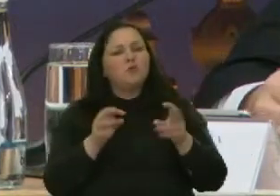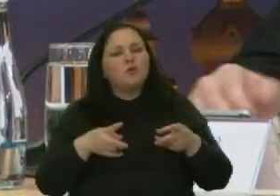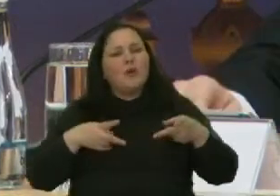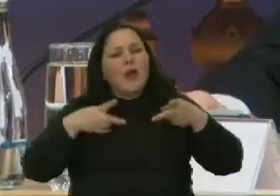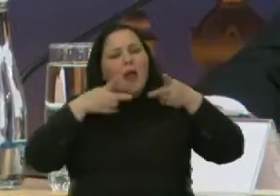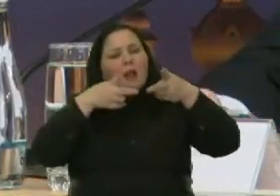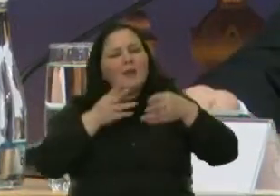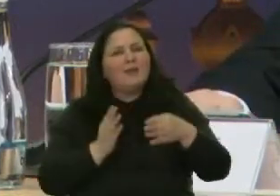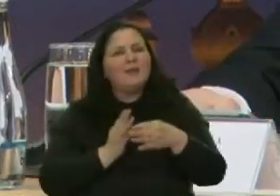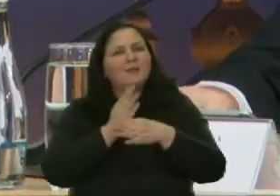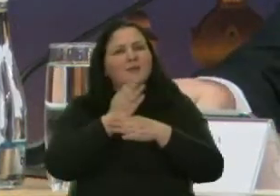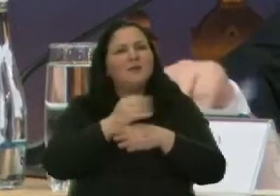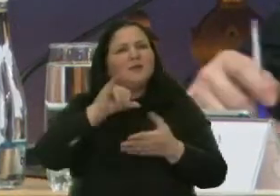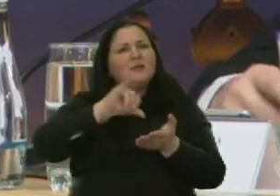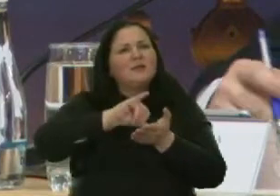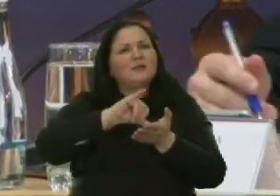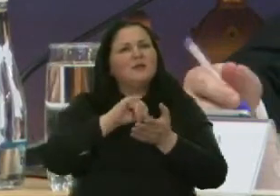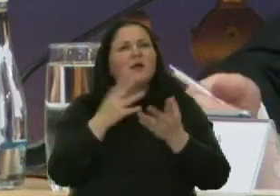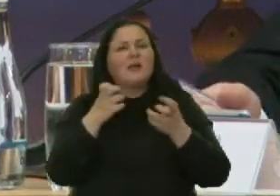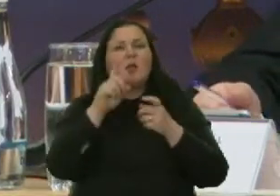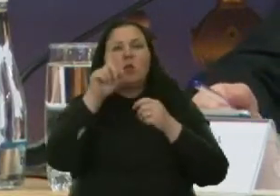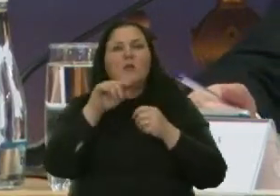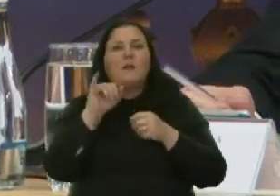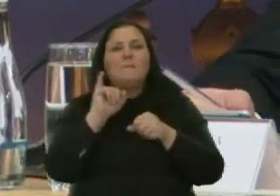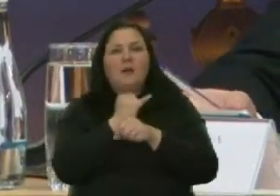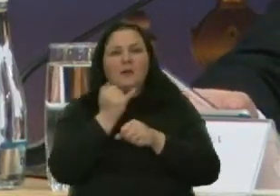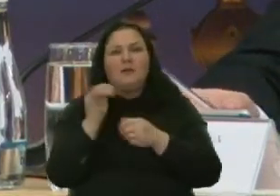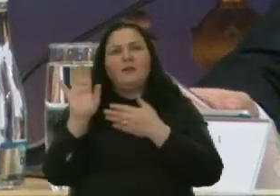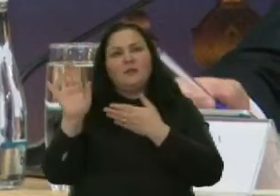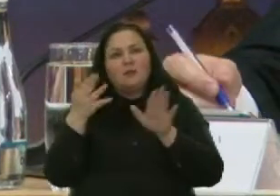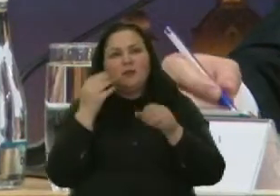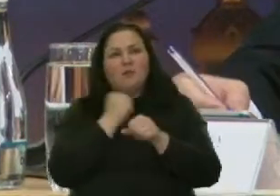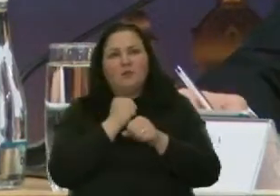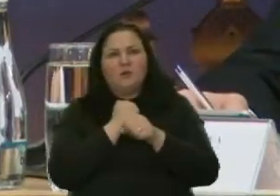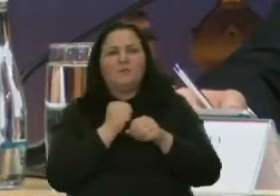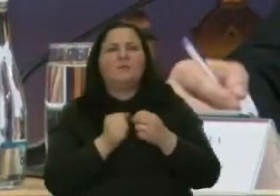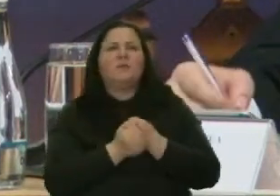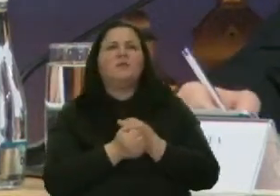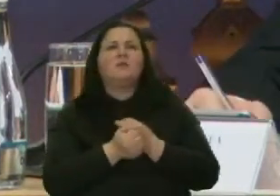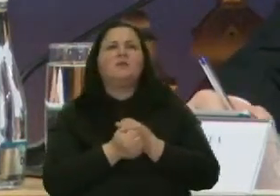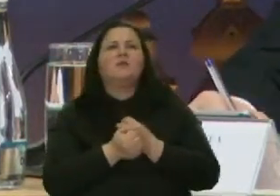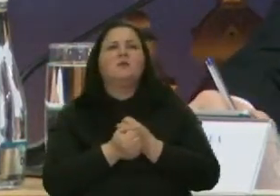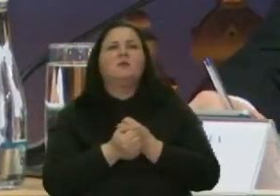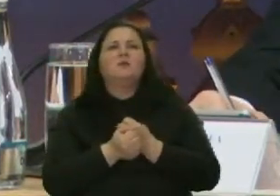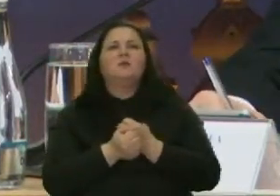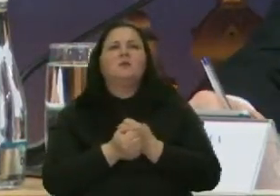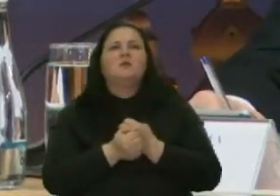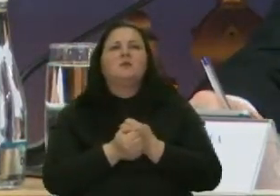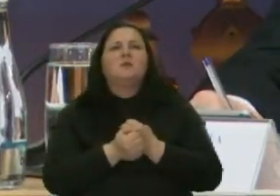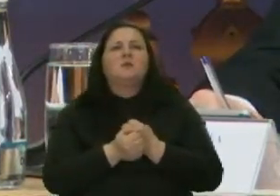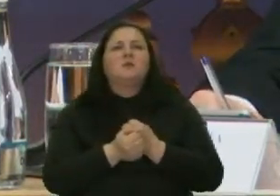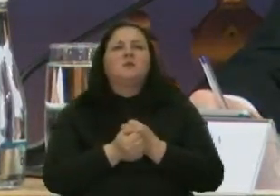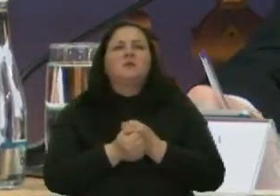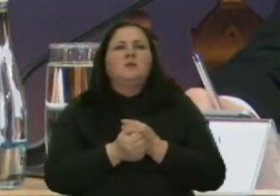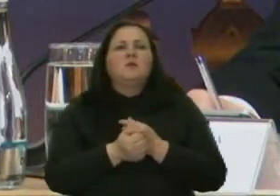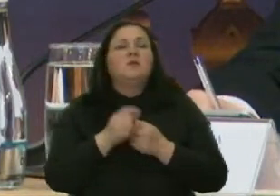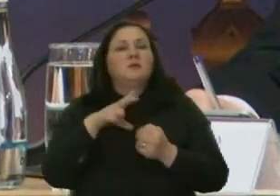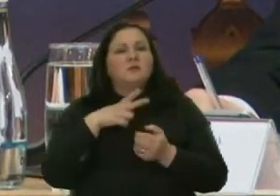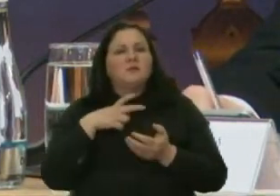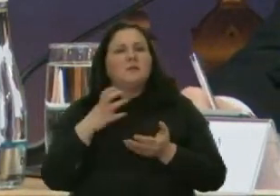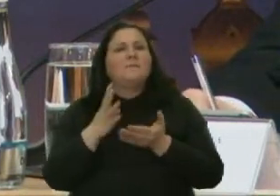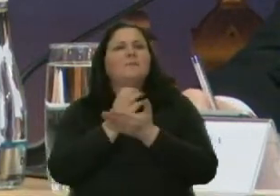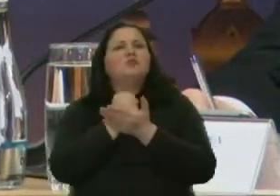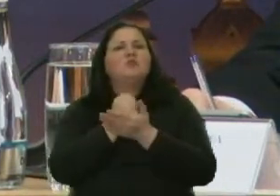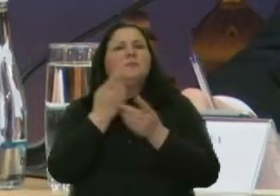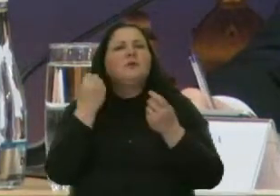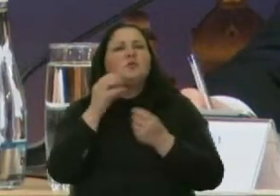interior care în luna mai vor intra în lucru la Crișan ă avem în buget bani pentru capela